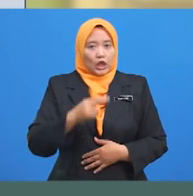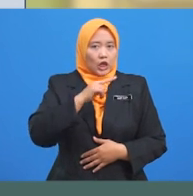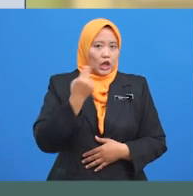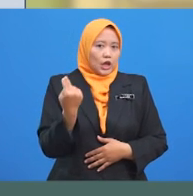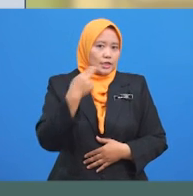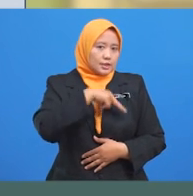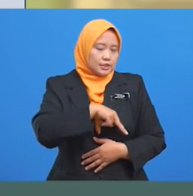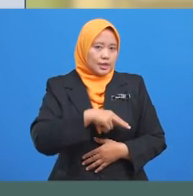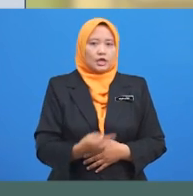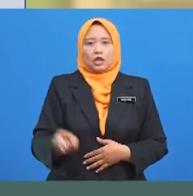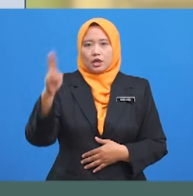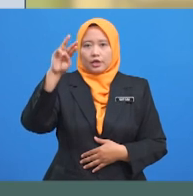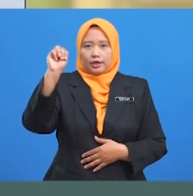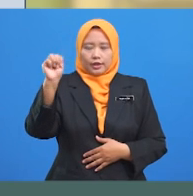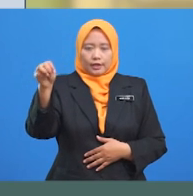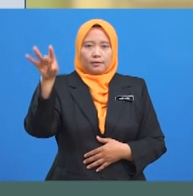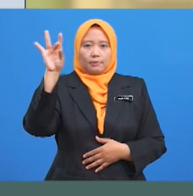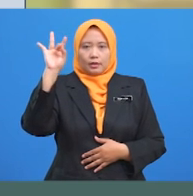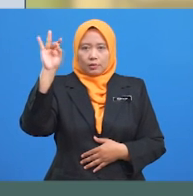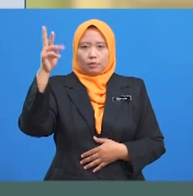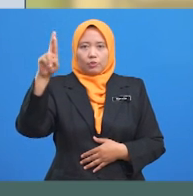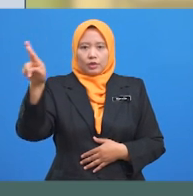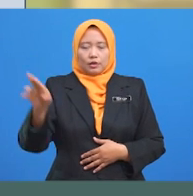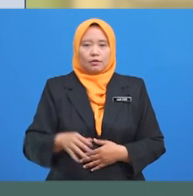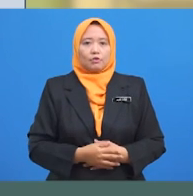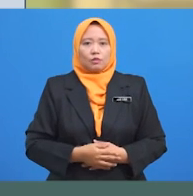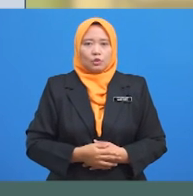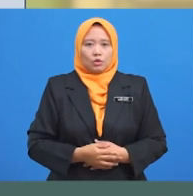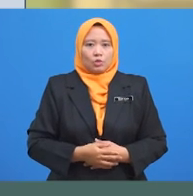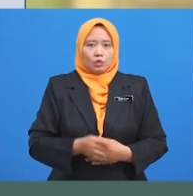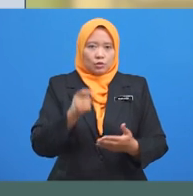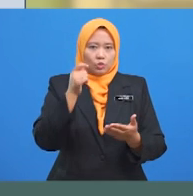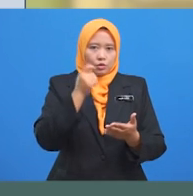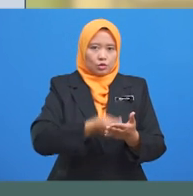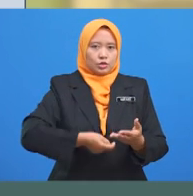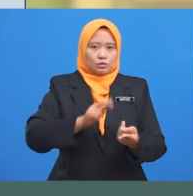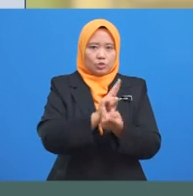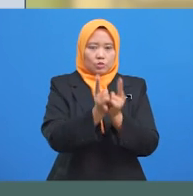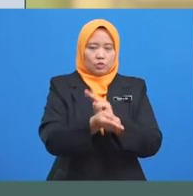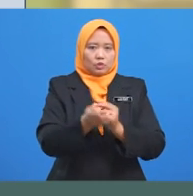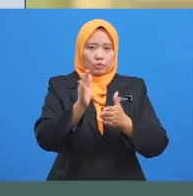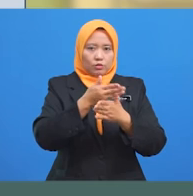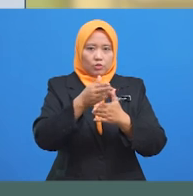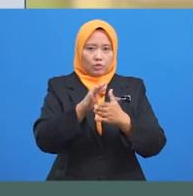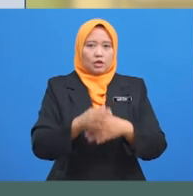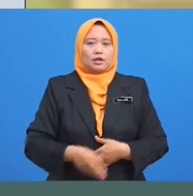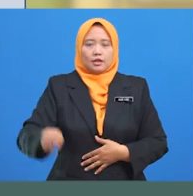RM80,000. Kos berubah purata ialah RM80,000. Maka jumlah kos berubah ialah